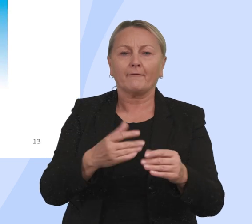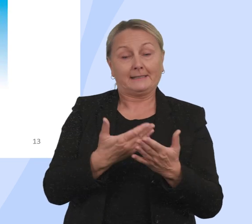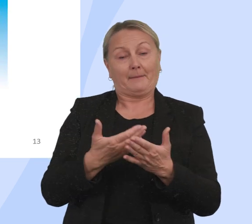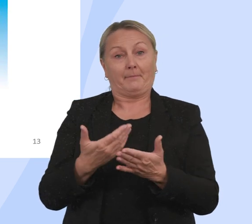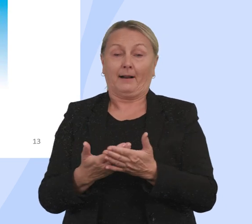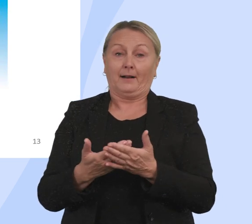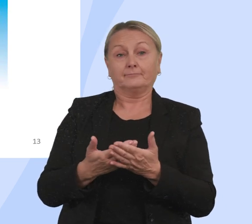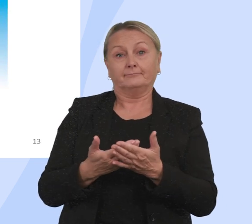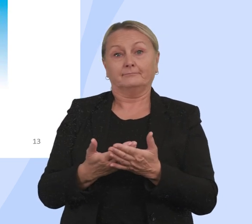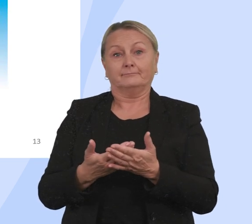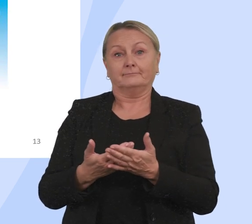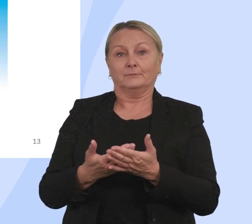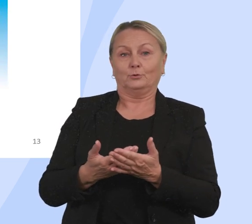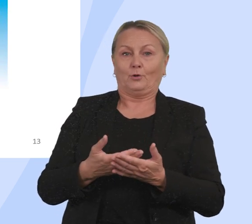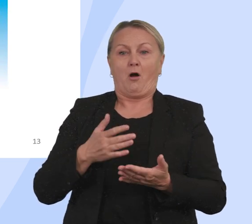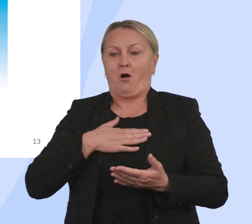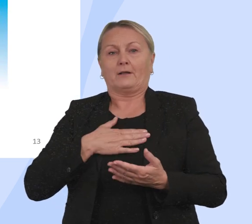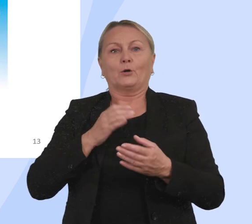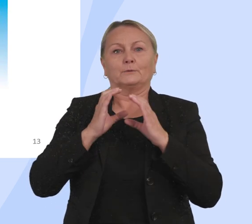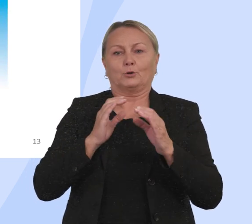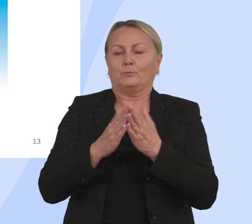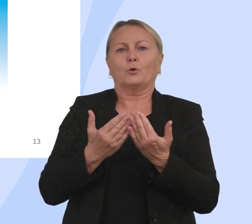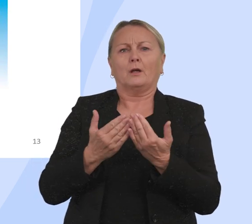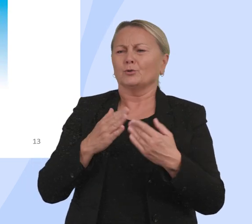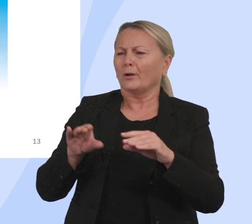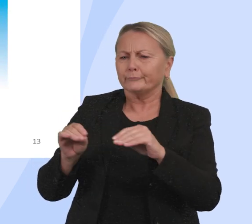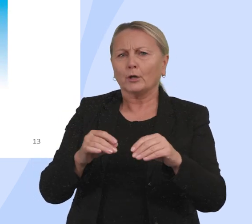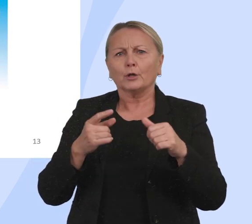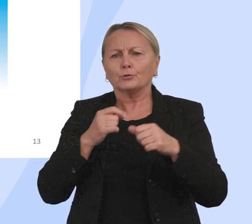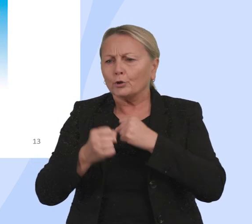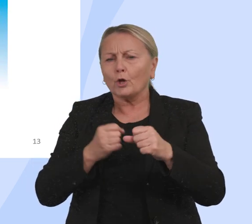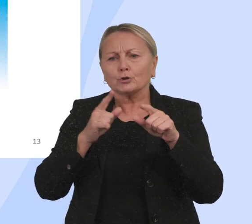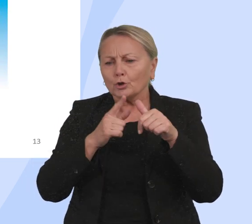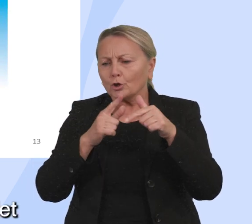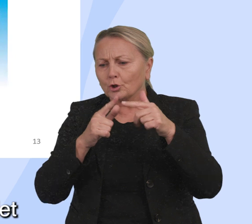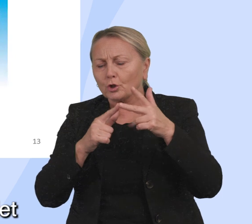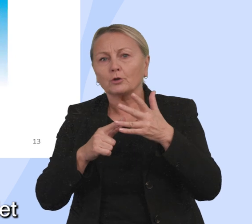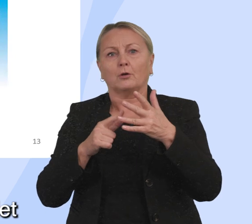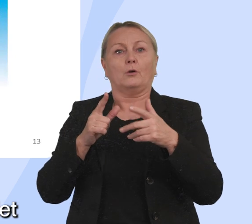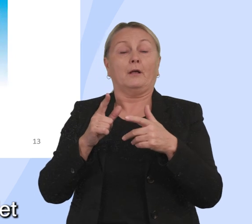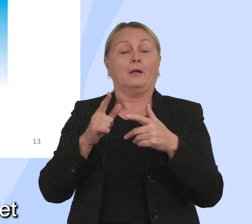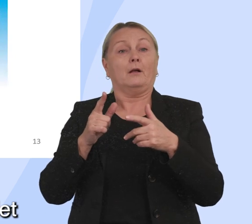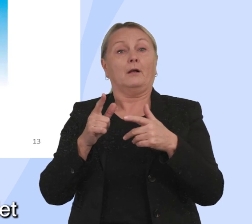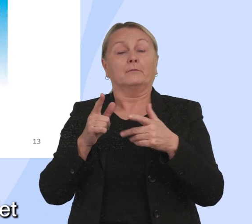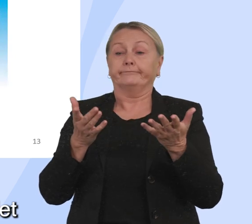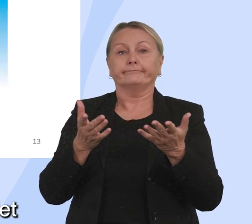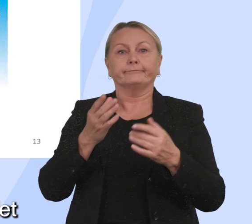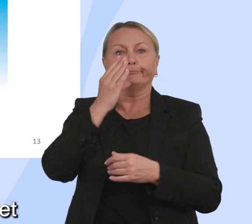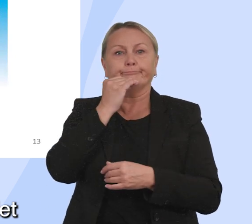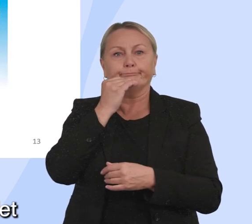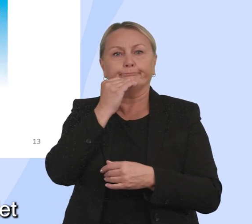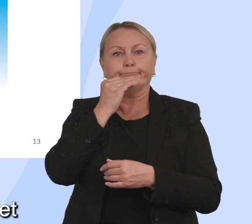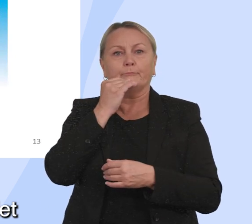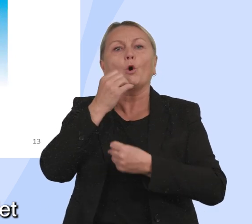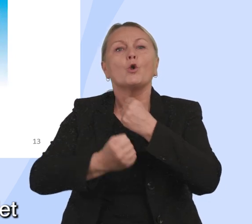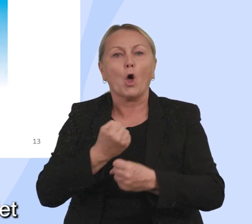og sådan her, og sådan her, og sådan her. Hold din mund og gør det. Eller understøt